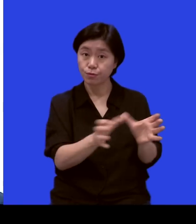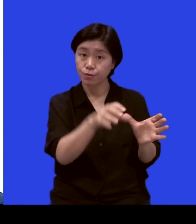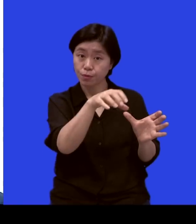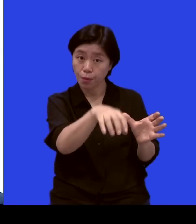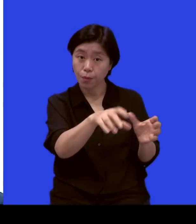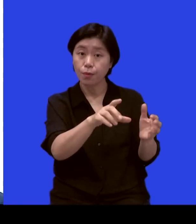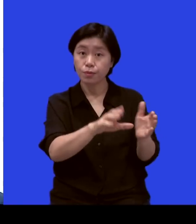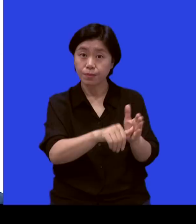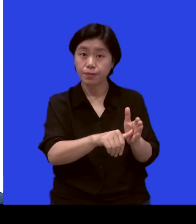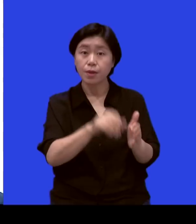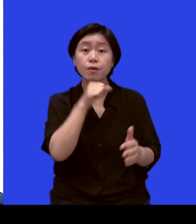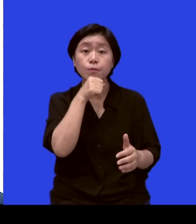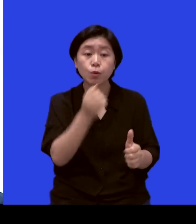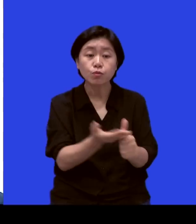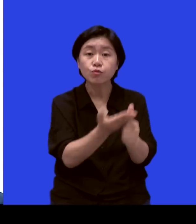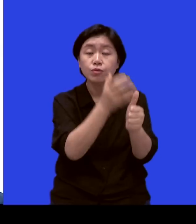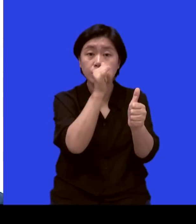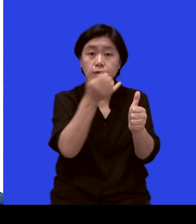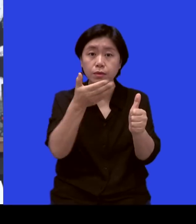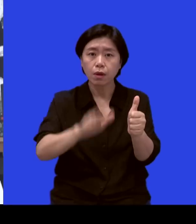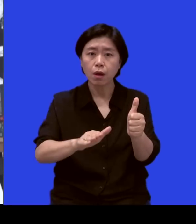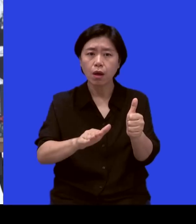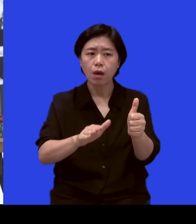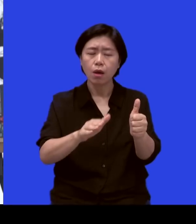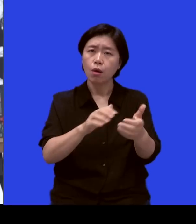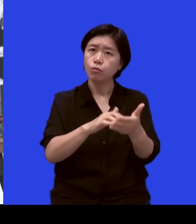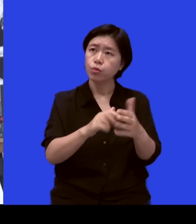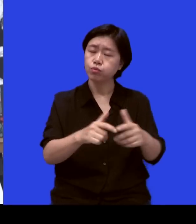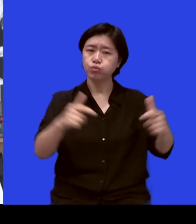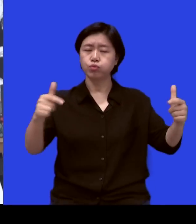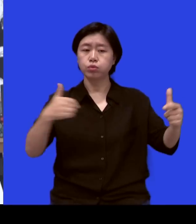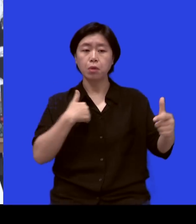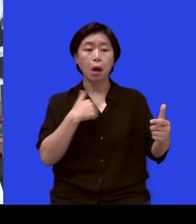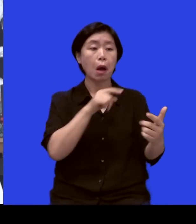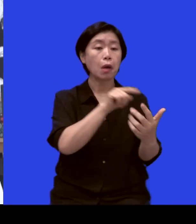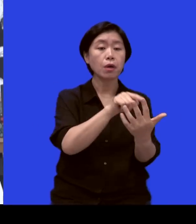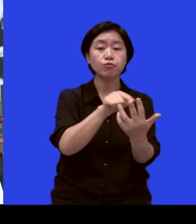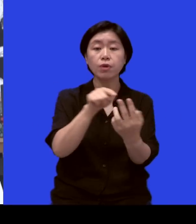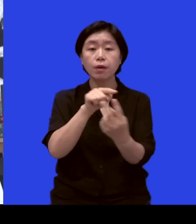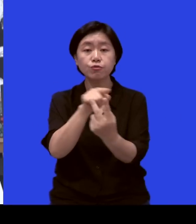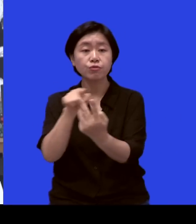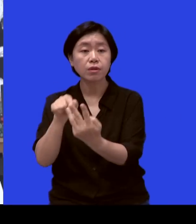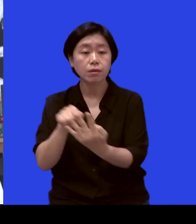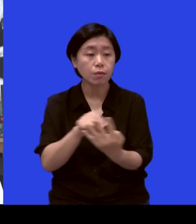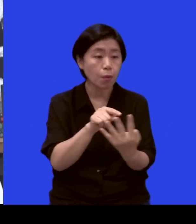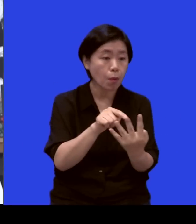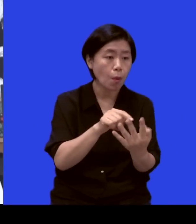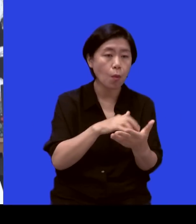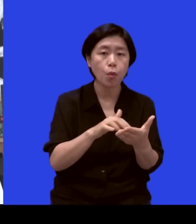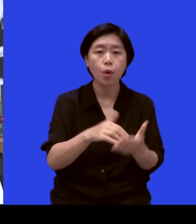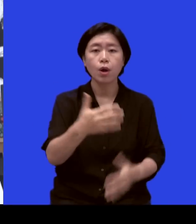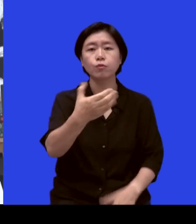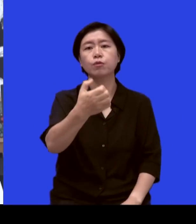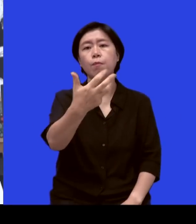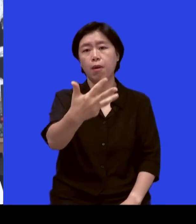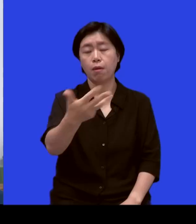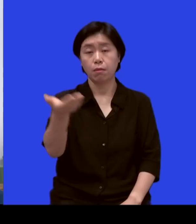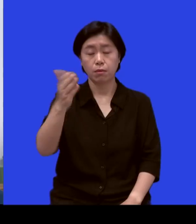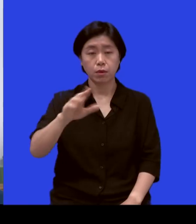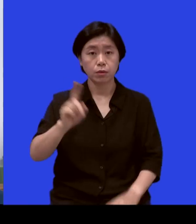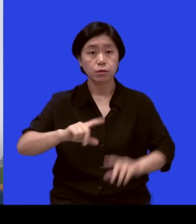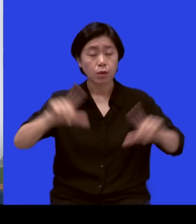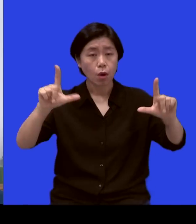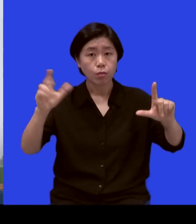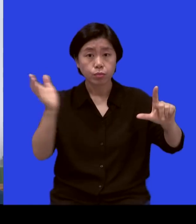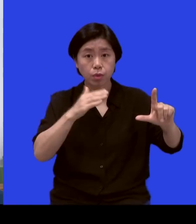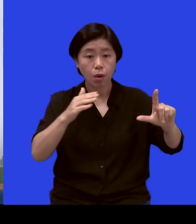때 염소가 98마리까지 내가 셌을 때 있었는데 어느 날 보니까는 줄기 시작하더라고. 왜요? 근데